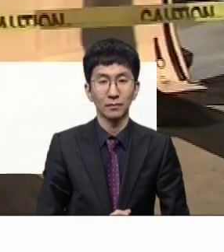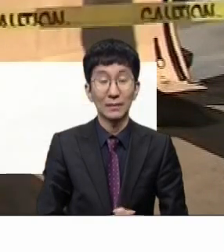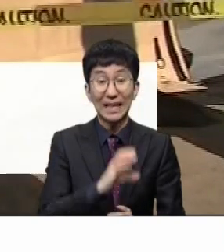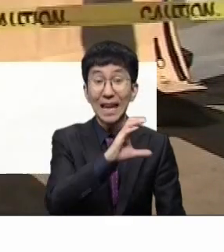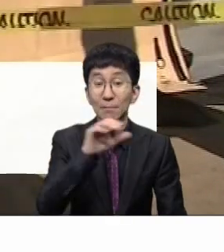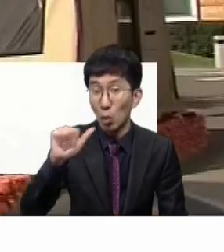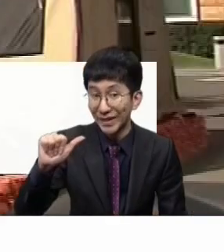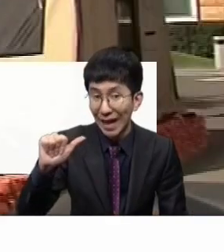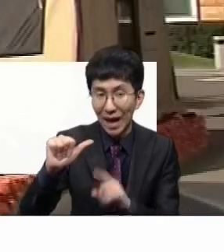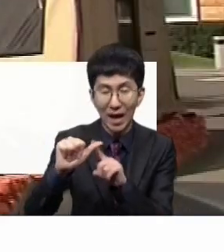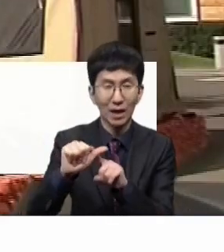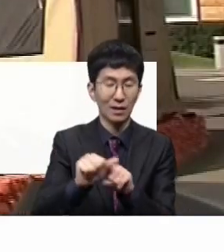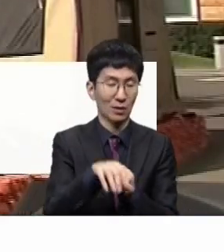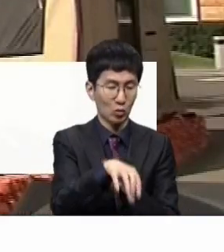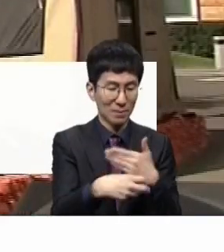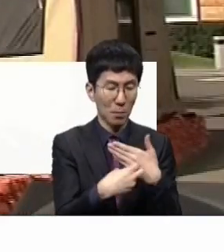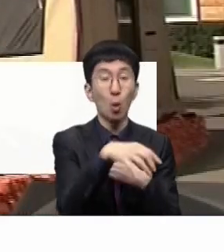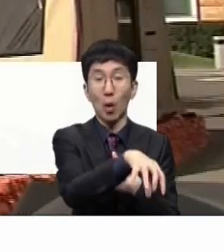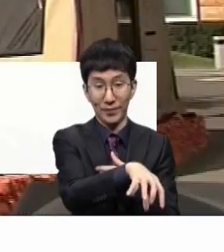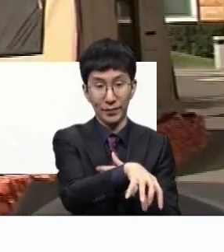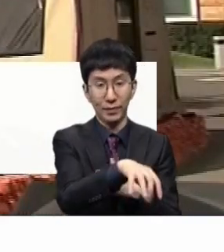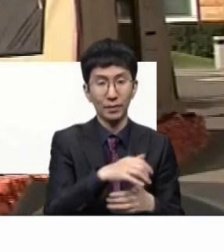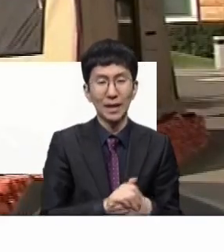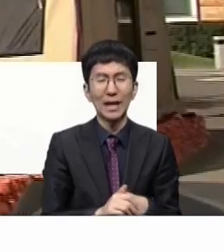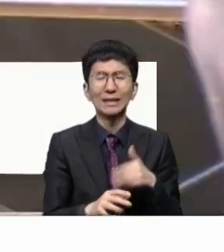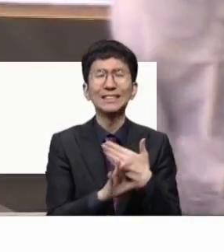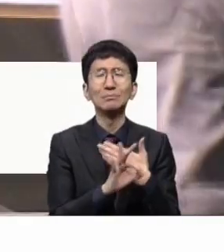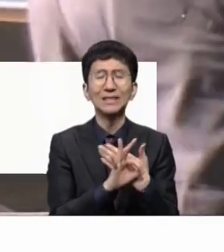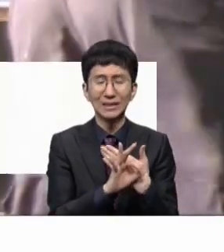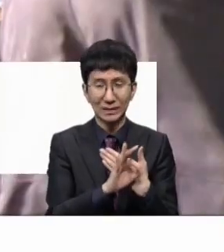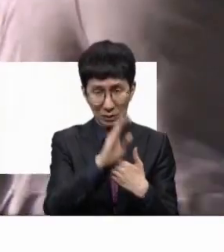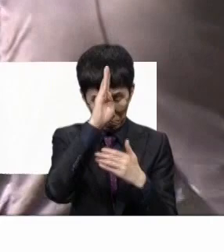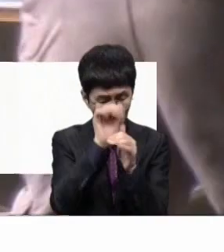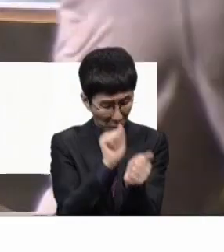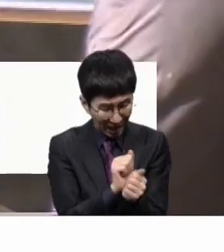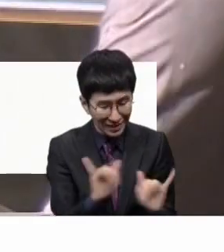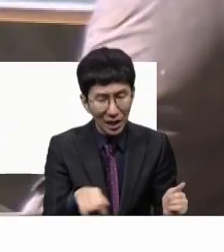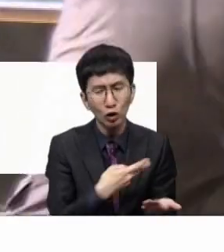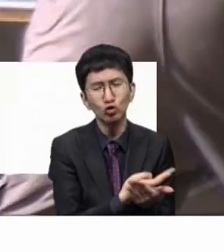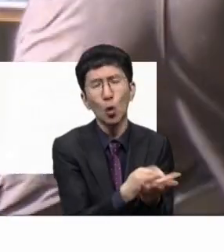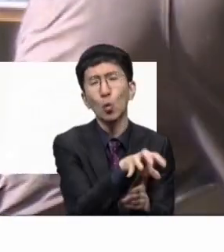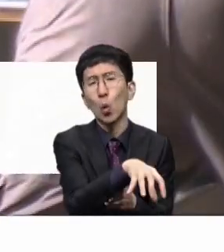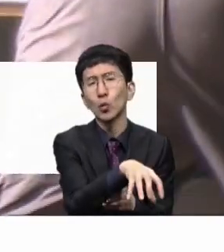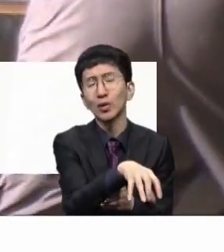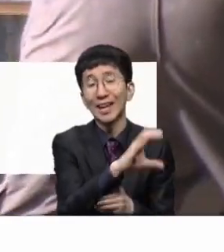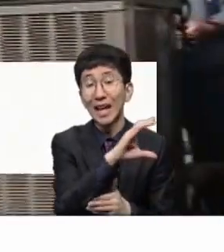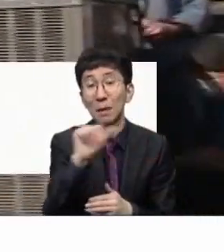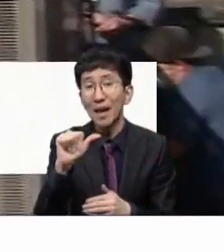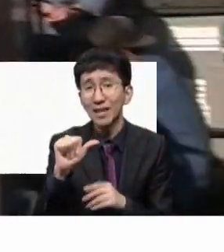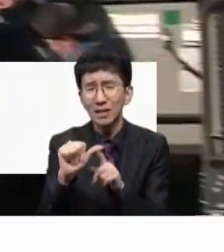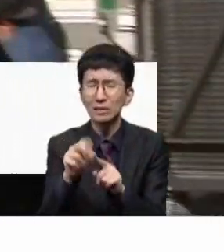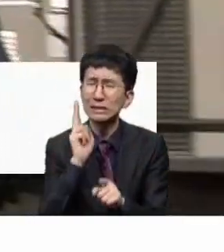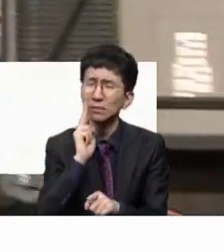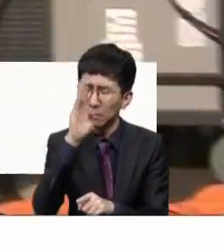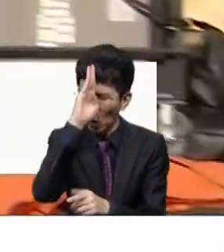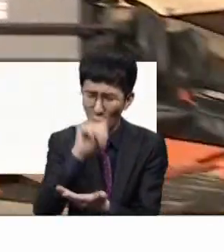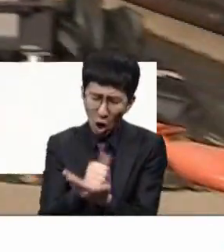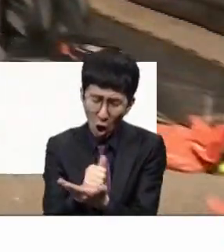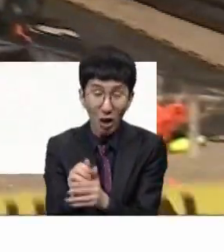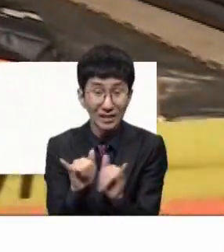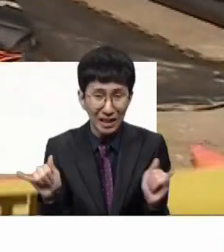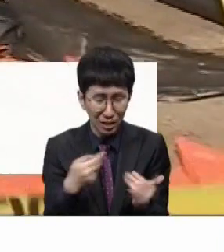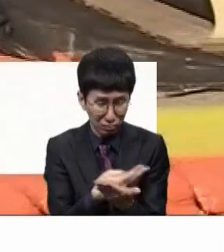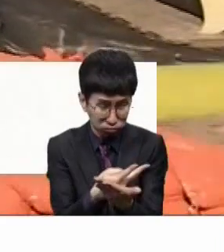캘리포니아 얼바인의 한 병원 주차장에 임시 환자 수용 시설이 설치되고 있습니다. 캘리포니아의 중환자 병상